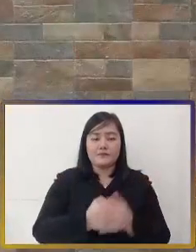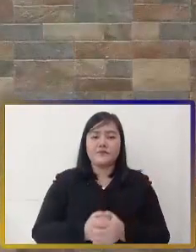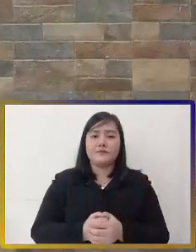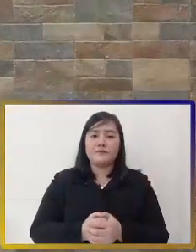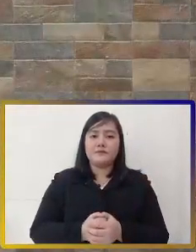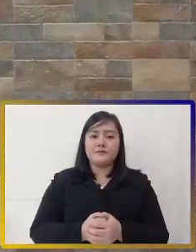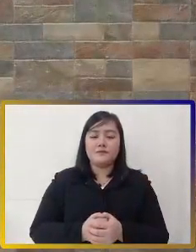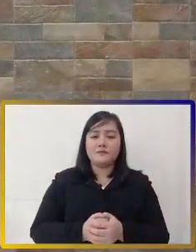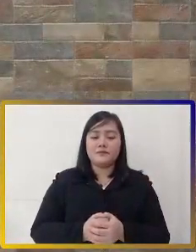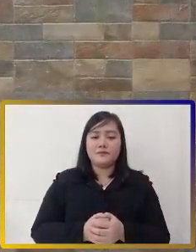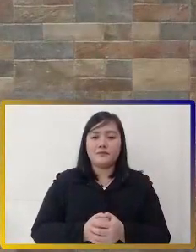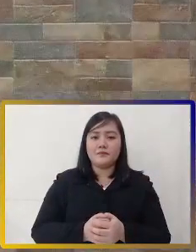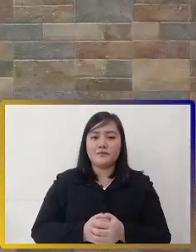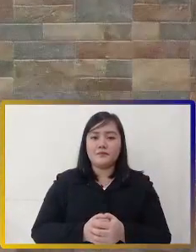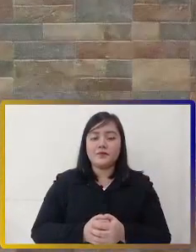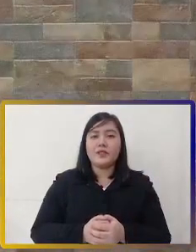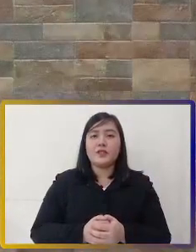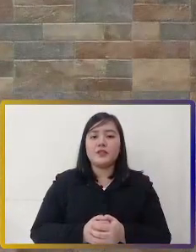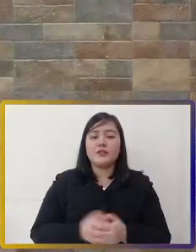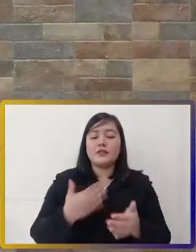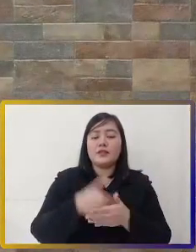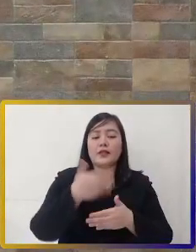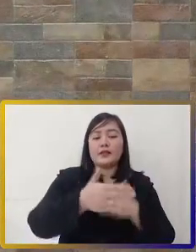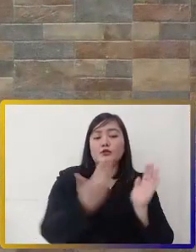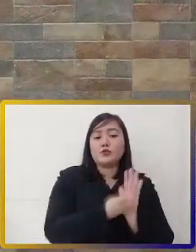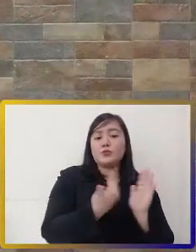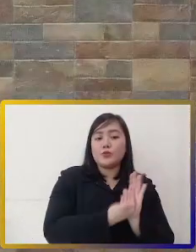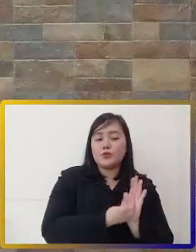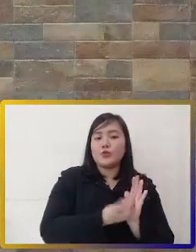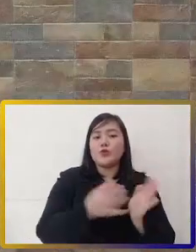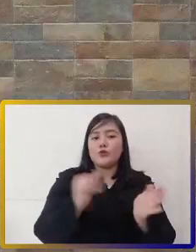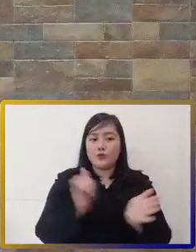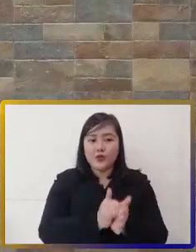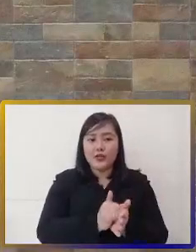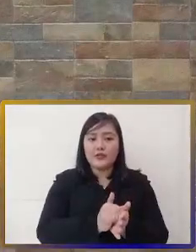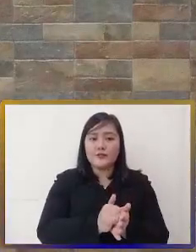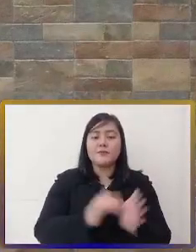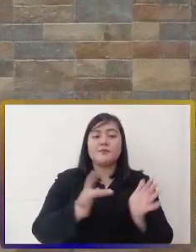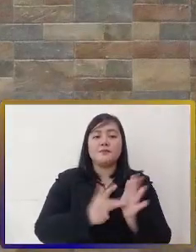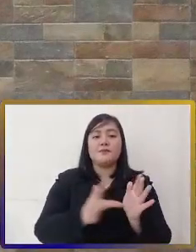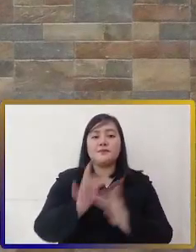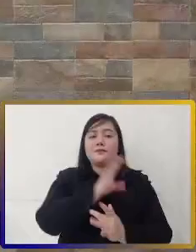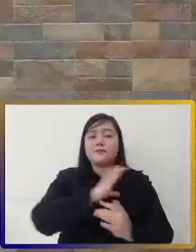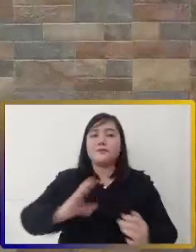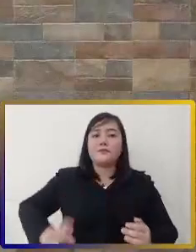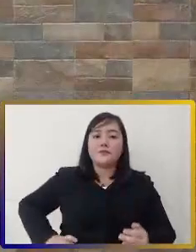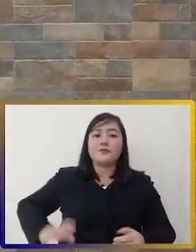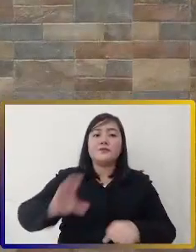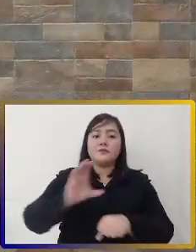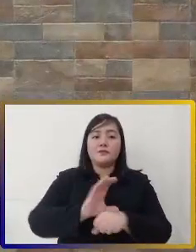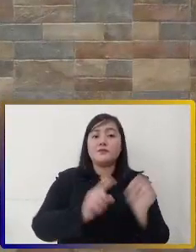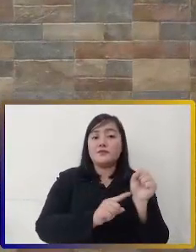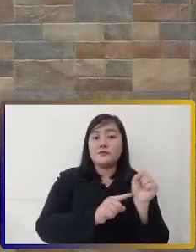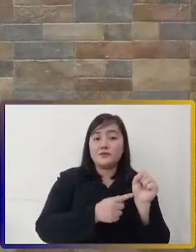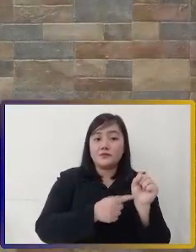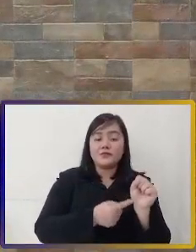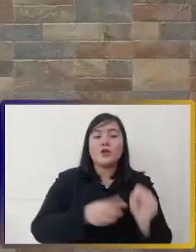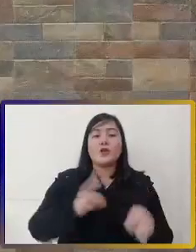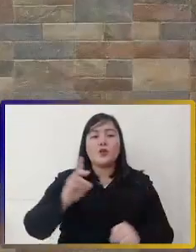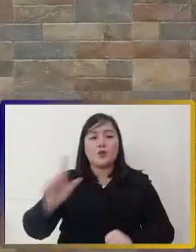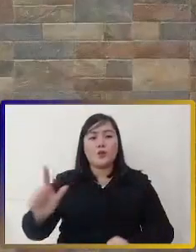test na sinasabi ng Panginoong Hesukristo na ang kanyang institusyon na kanyang itinatag will